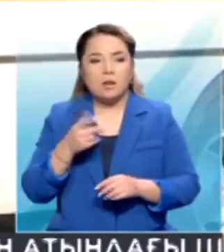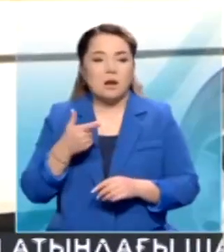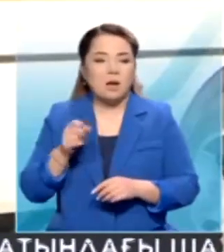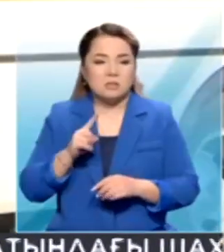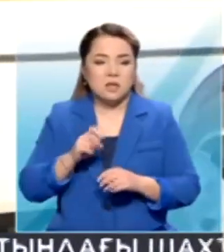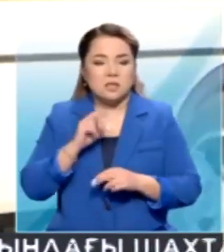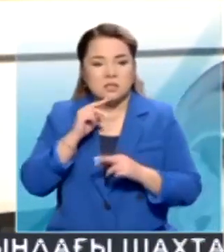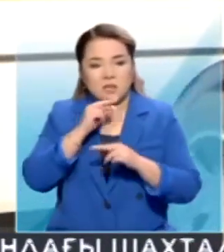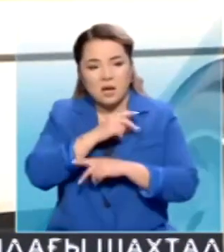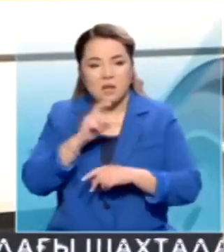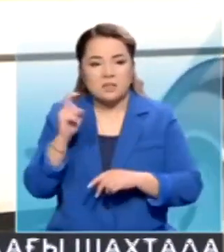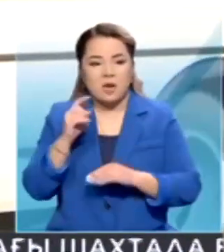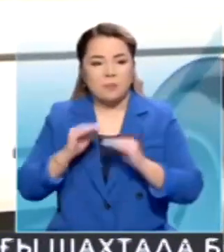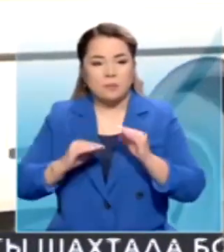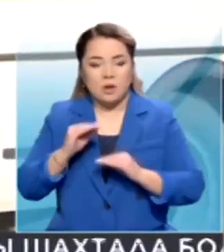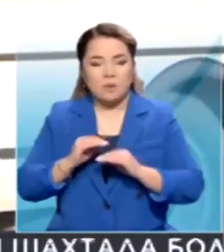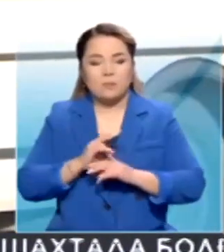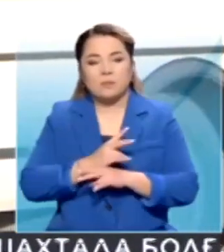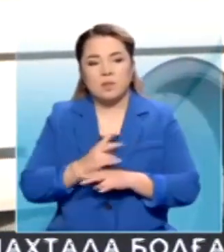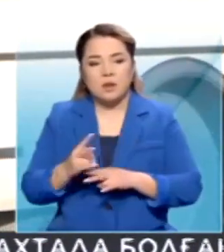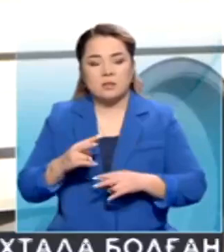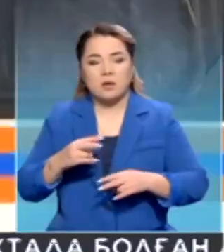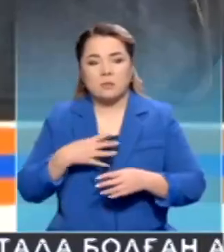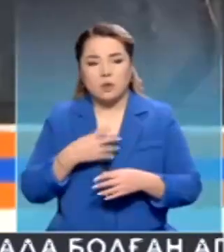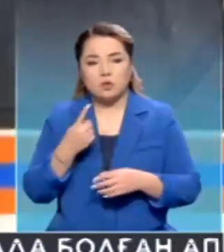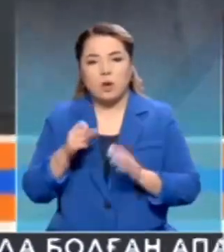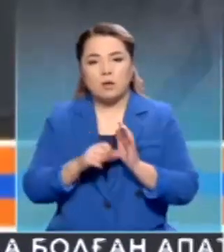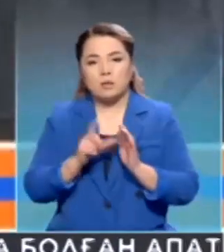оқиға кезінде барлығы 106 адам жұмыста жүрген.